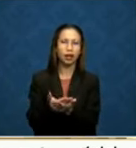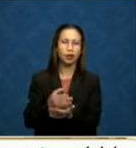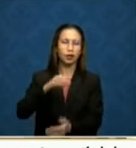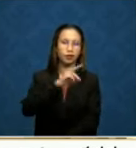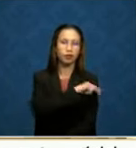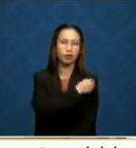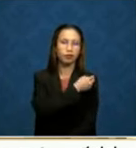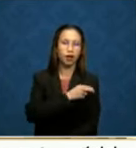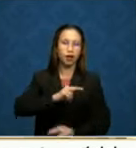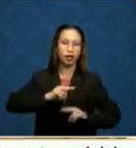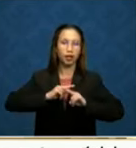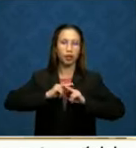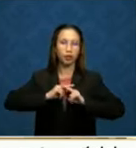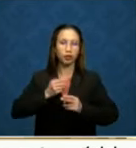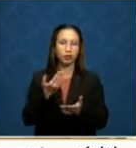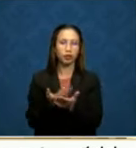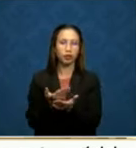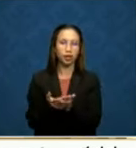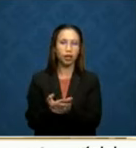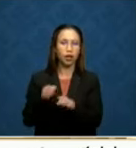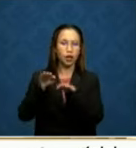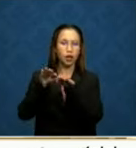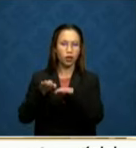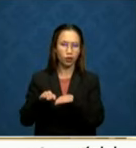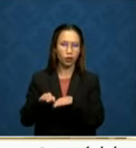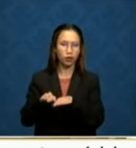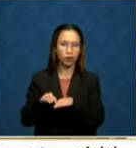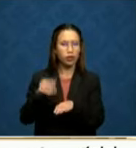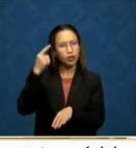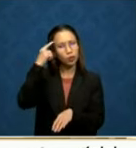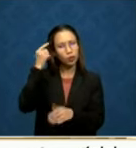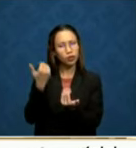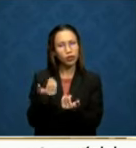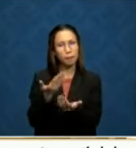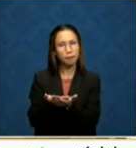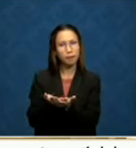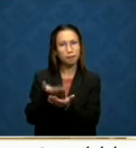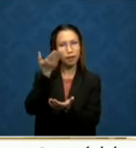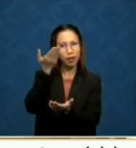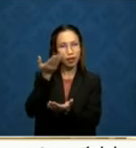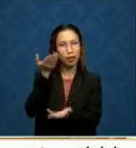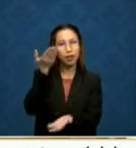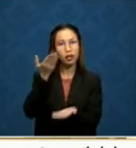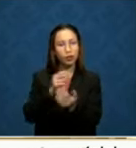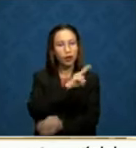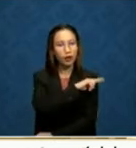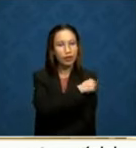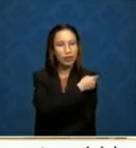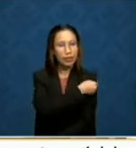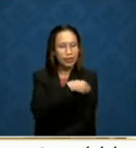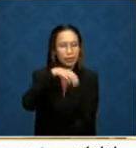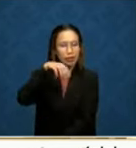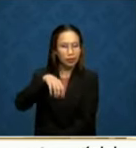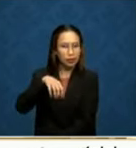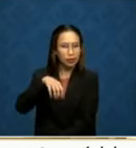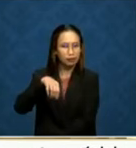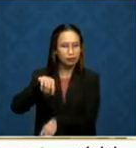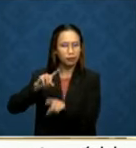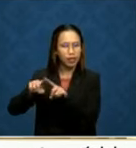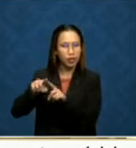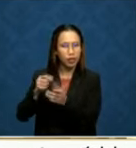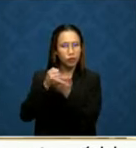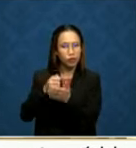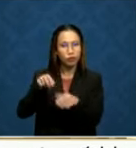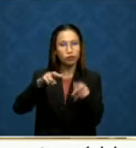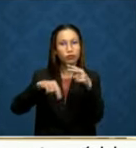บาลในโงไสั ที่สูง หรือแ้กระทั่ 1963 คลินิกตะ ๆที่พอจะดู